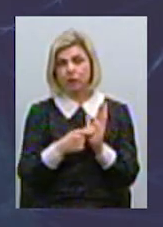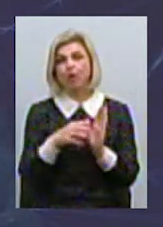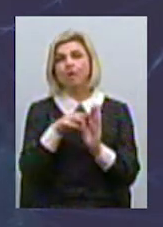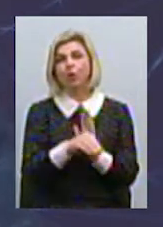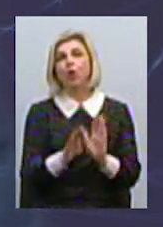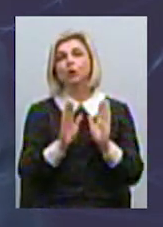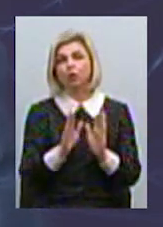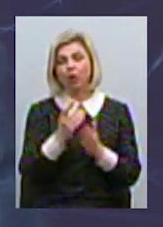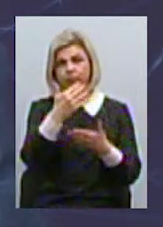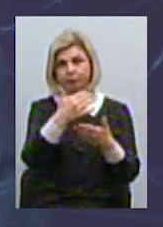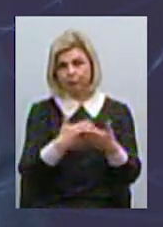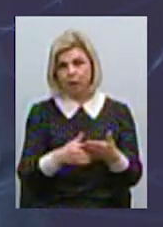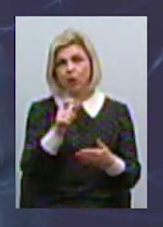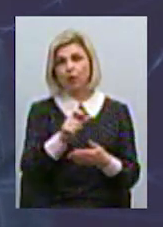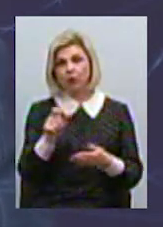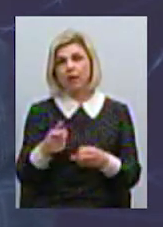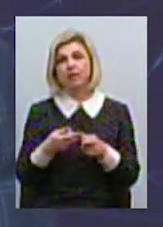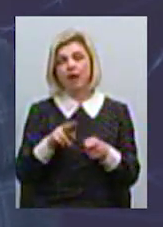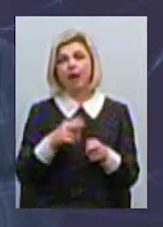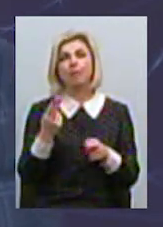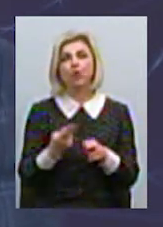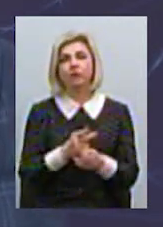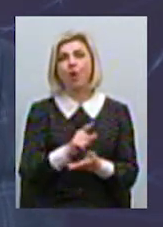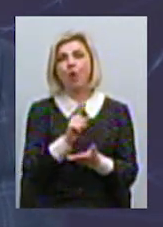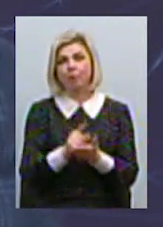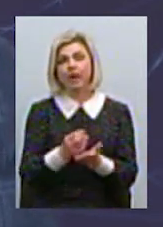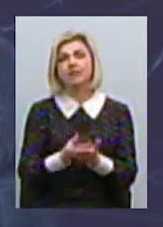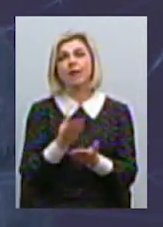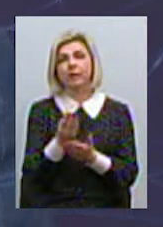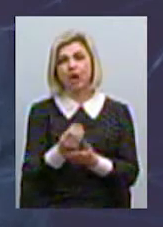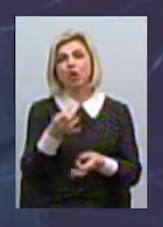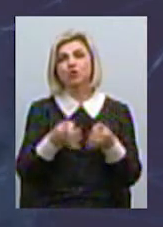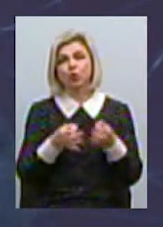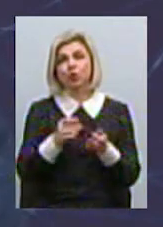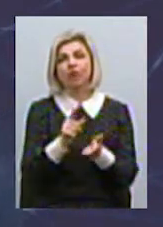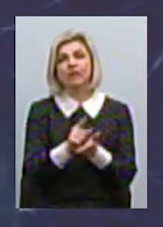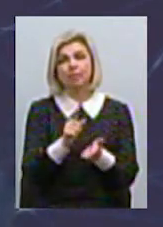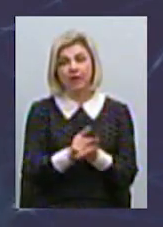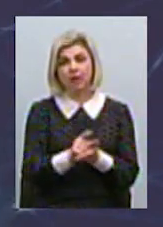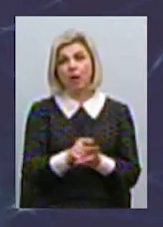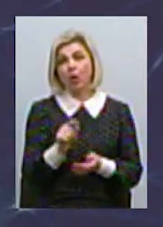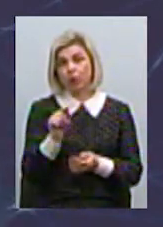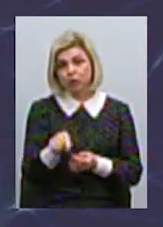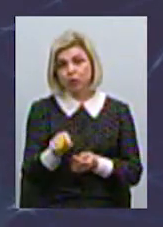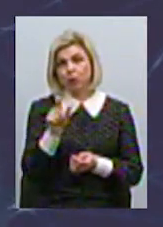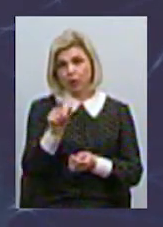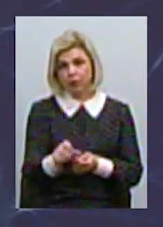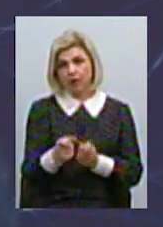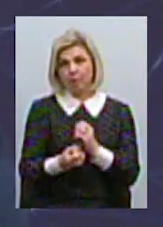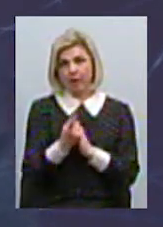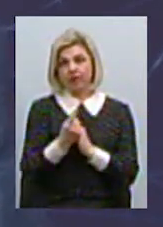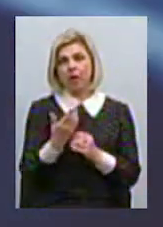лише певний перелік осіб, що позбавлені обов'язку сплачувати судовий збір. І тут у людей виникає важка